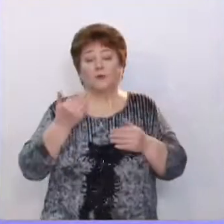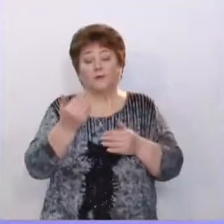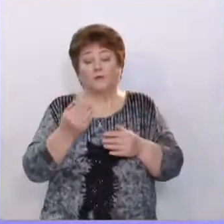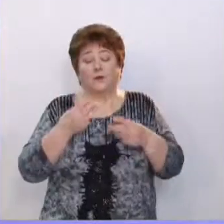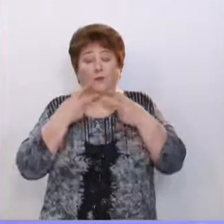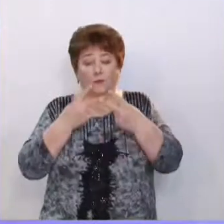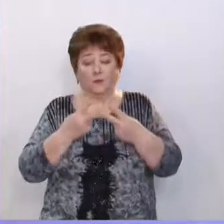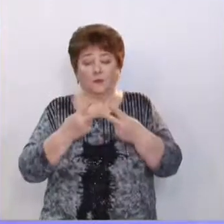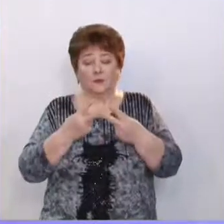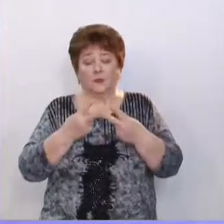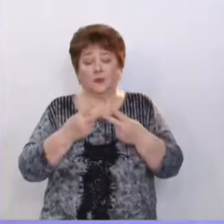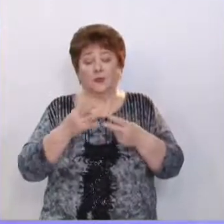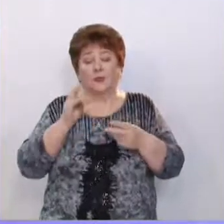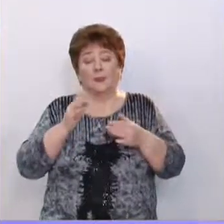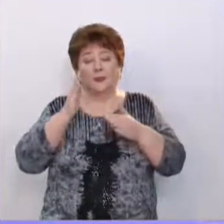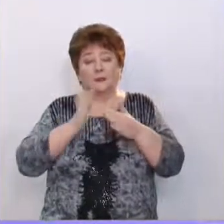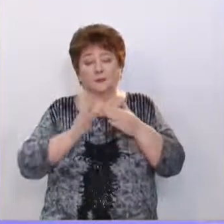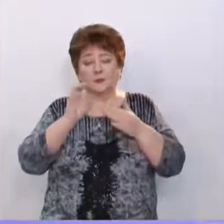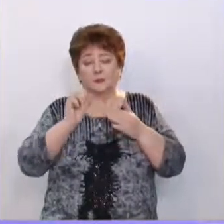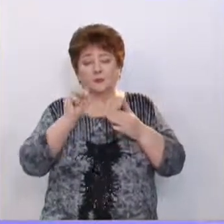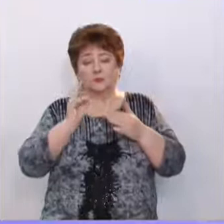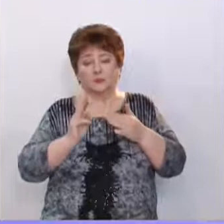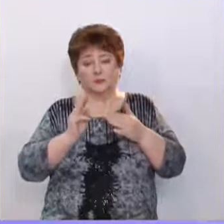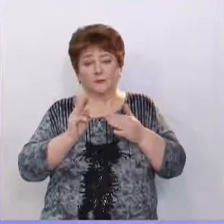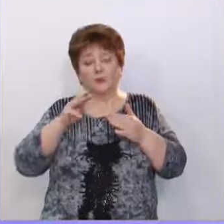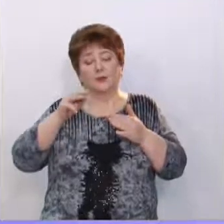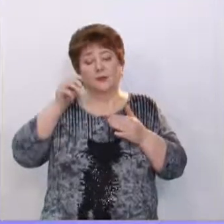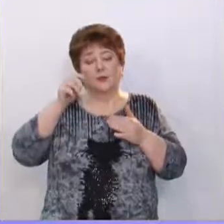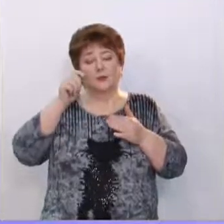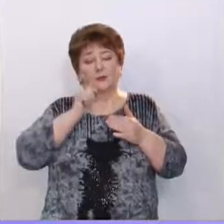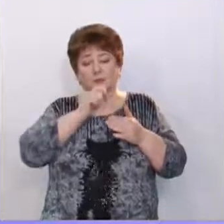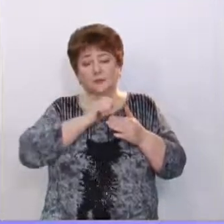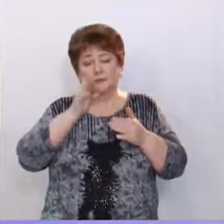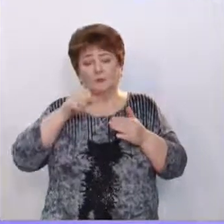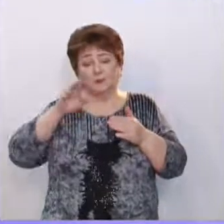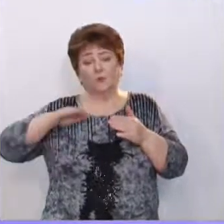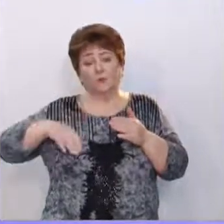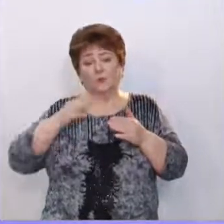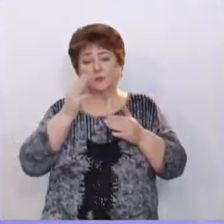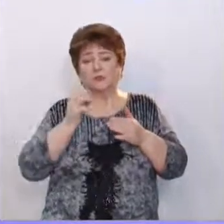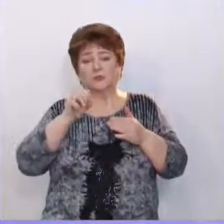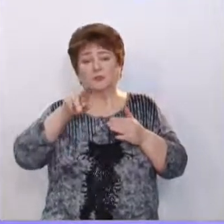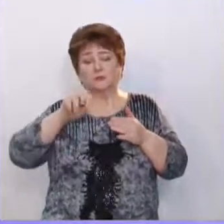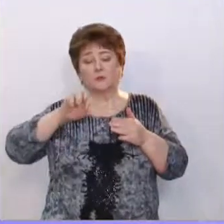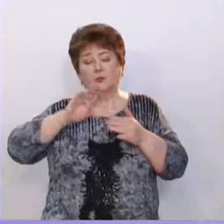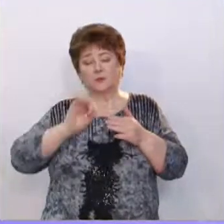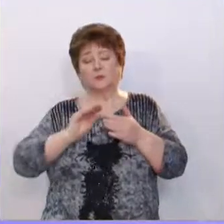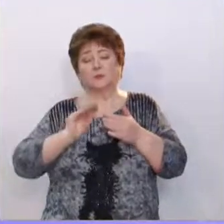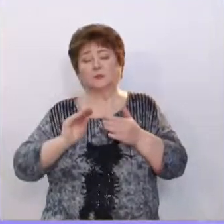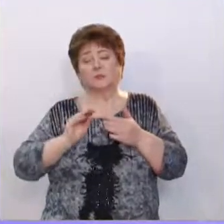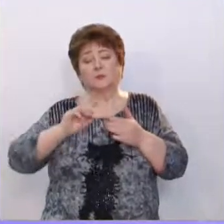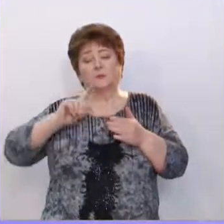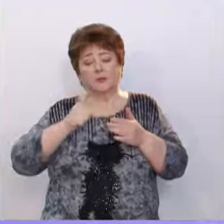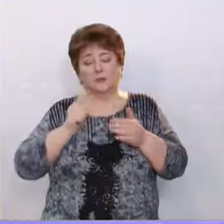вы заметили? На конце существительных женского рода после шипящих пишется